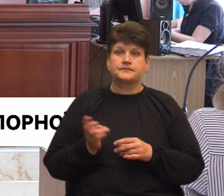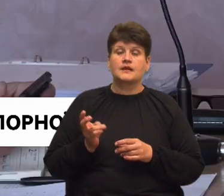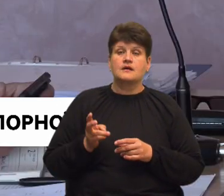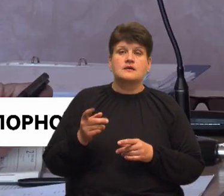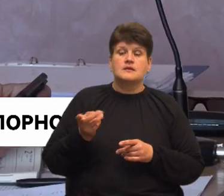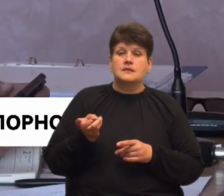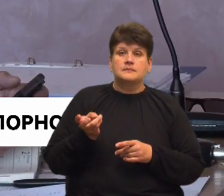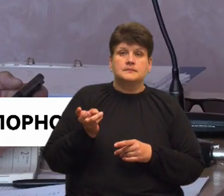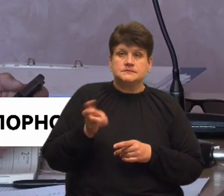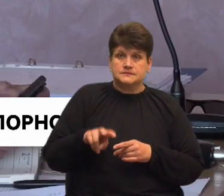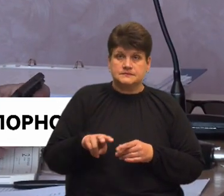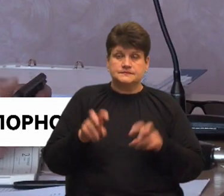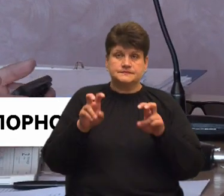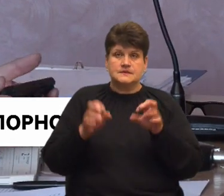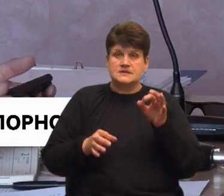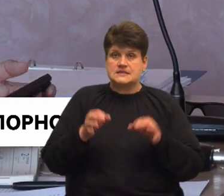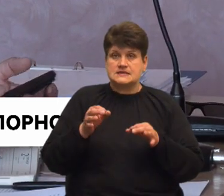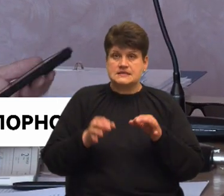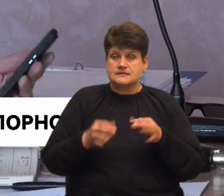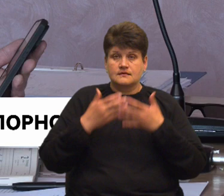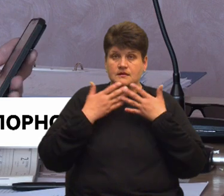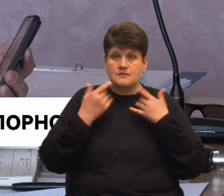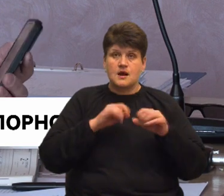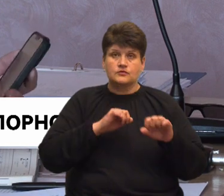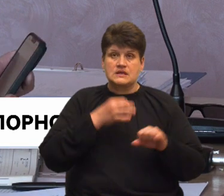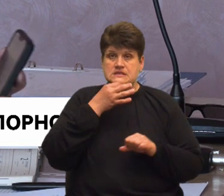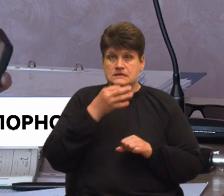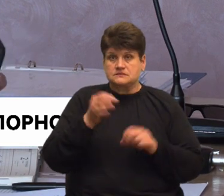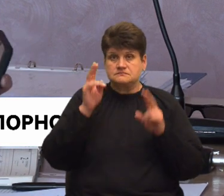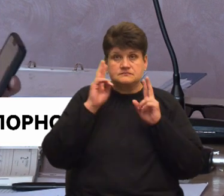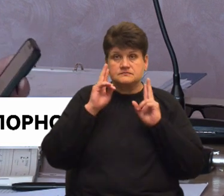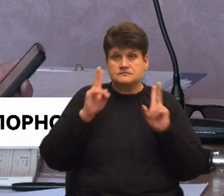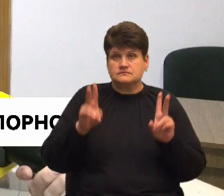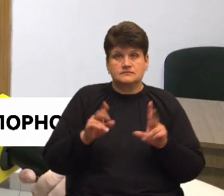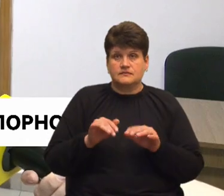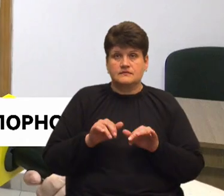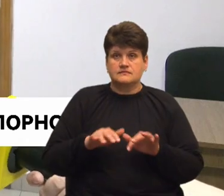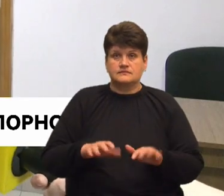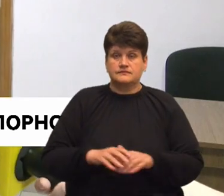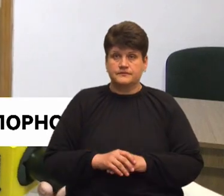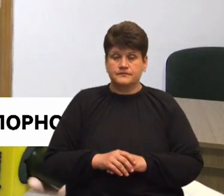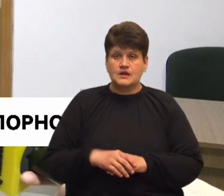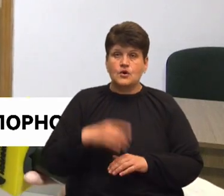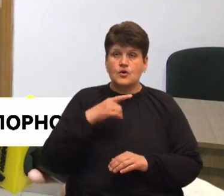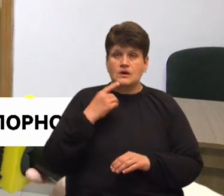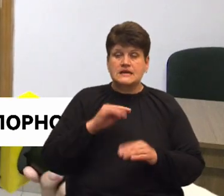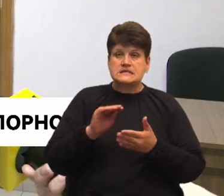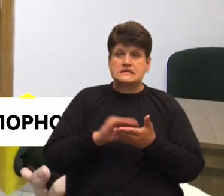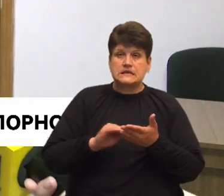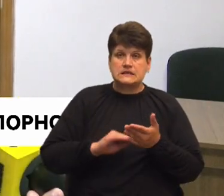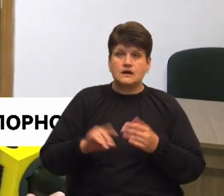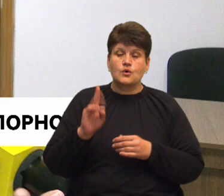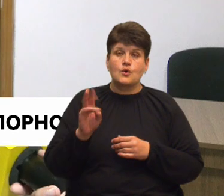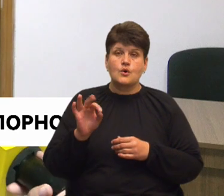на телефоні дзвінки не відповідає а її адвокат сказав що не уповноважений коментувати справу за словами секретаря Коропецької